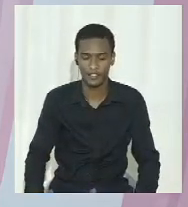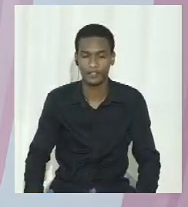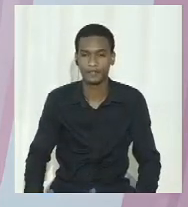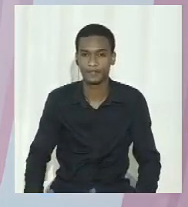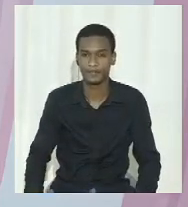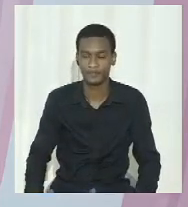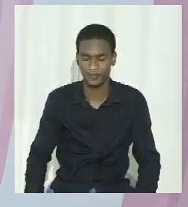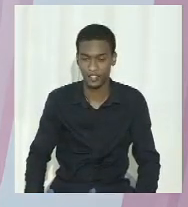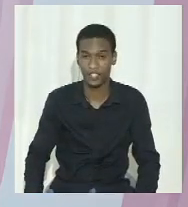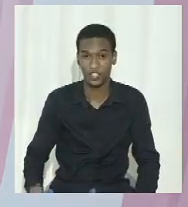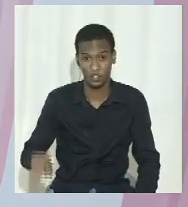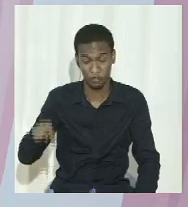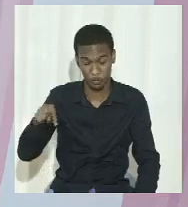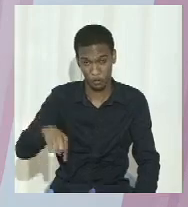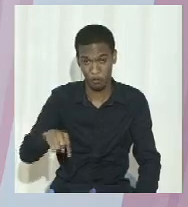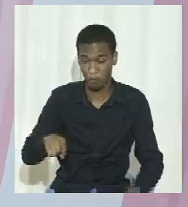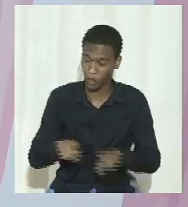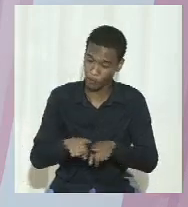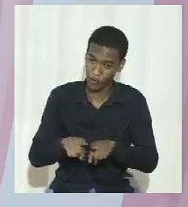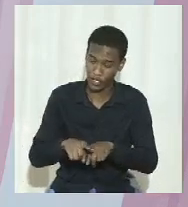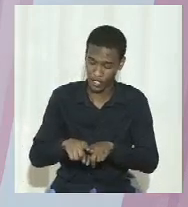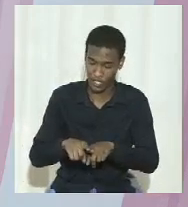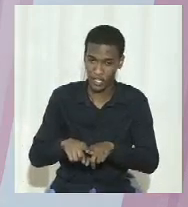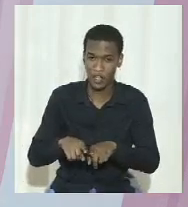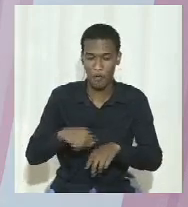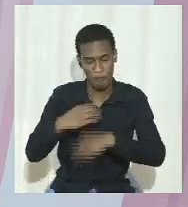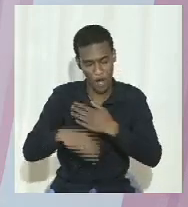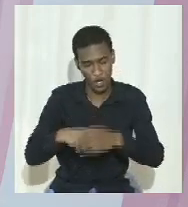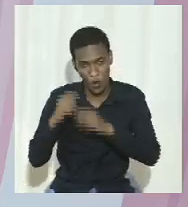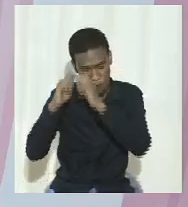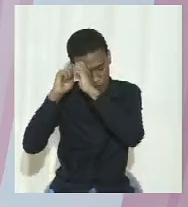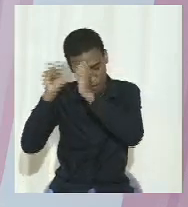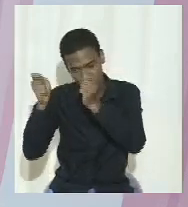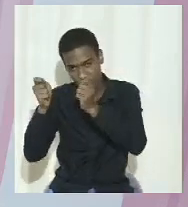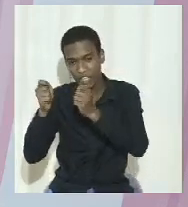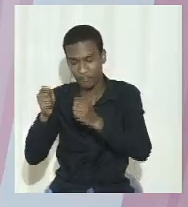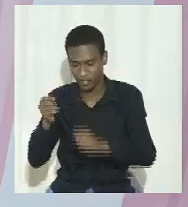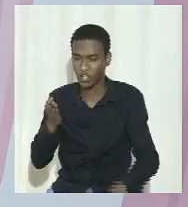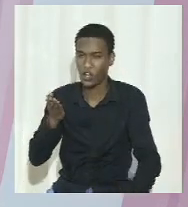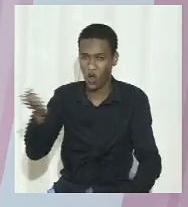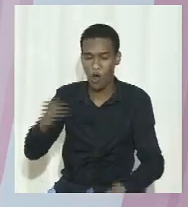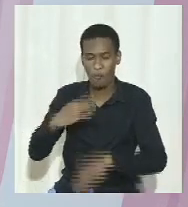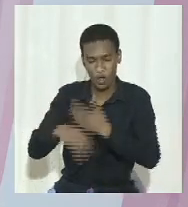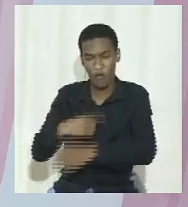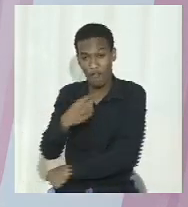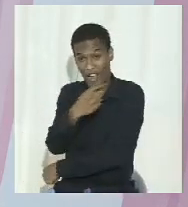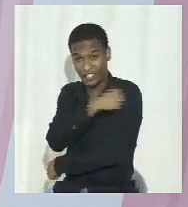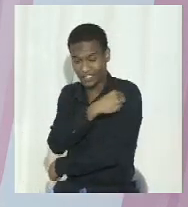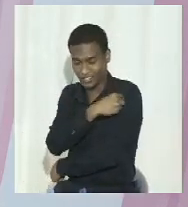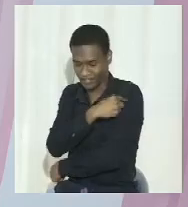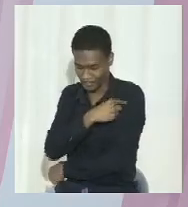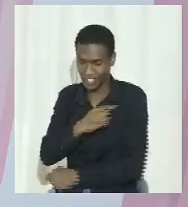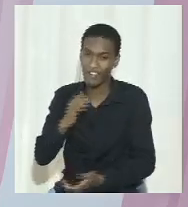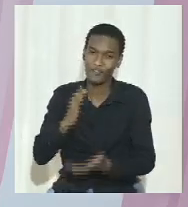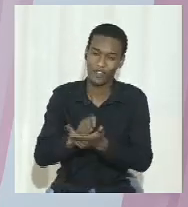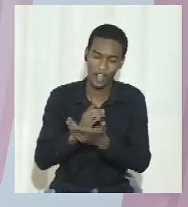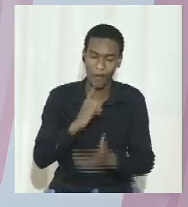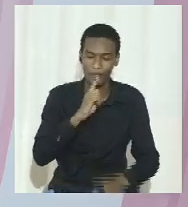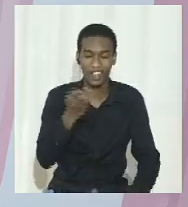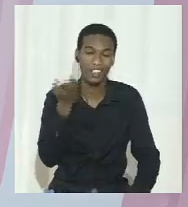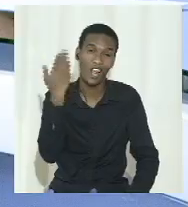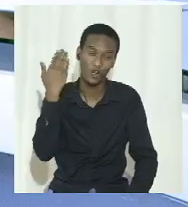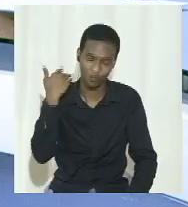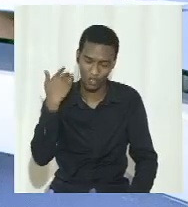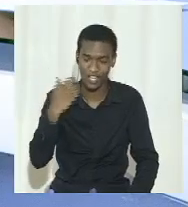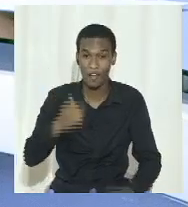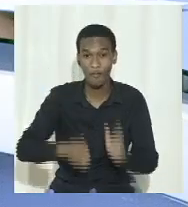Nandray fanapaha-kevitra ny ampiditra vaksiny tokoa isika ampiasa izany dia efa nambara teto tamin'ny alalan'Andriamatoa ministeran'ny